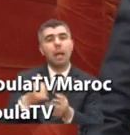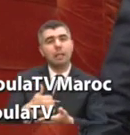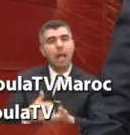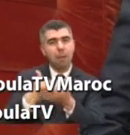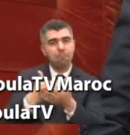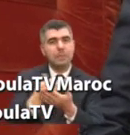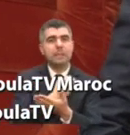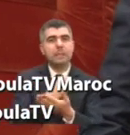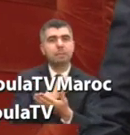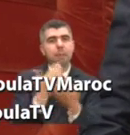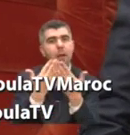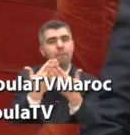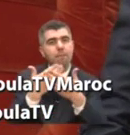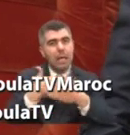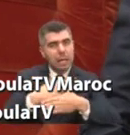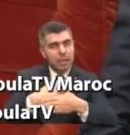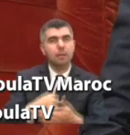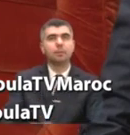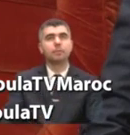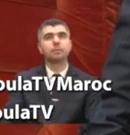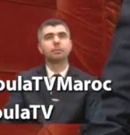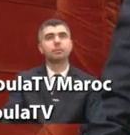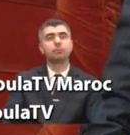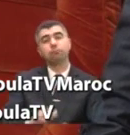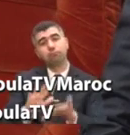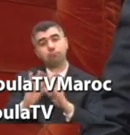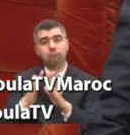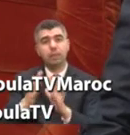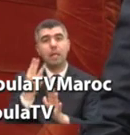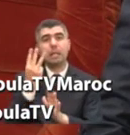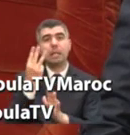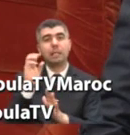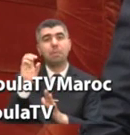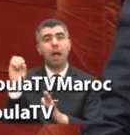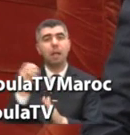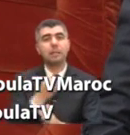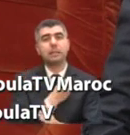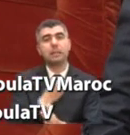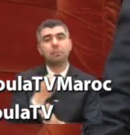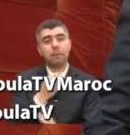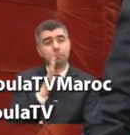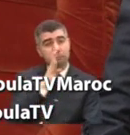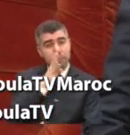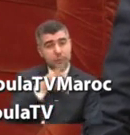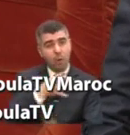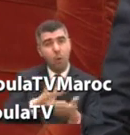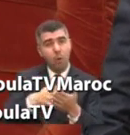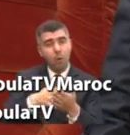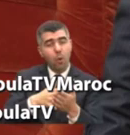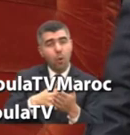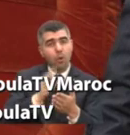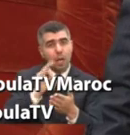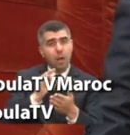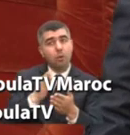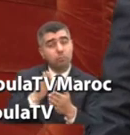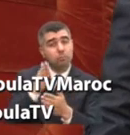المستعجلات والمخطط تسريع تاهيل المستعجلات باش نصيفطوا 300 ديال الاطباء العامون للمستعجلات. مين خديناهم؟